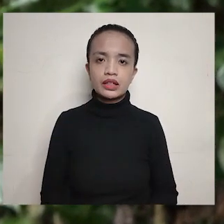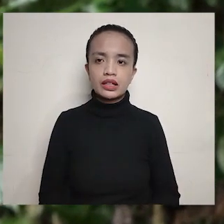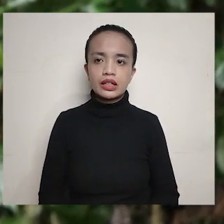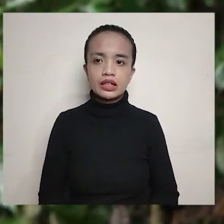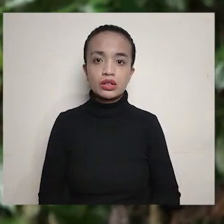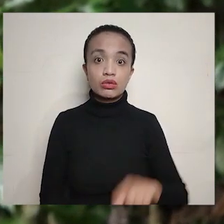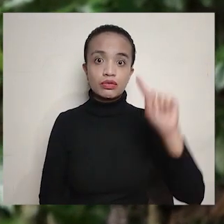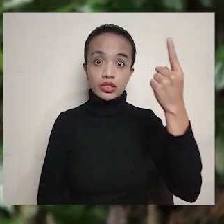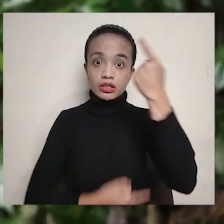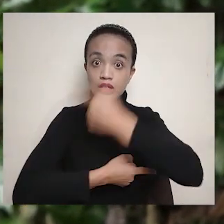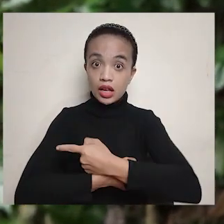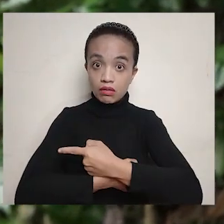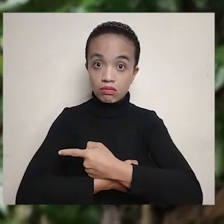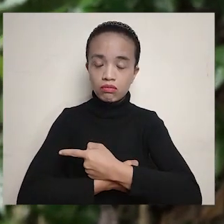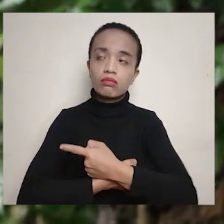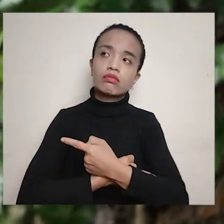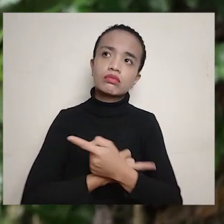Siyempre, yung unang araw talagang